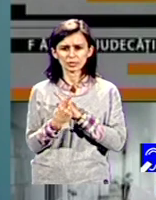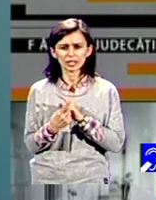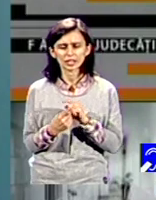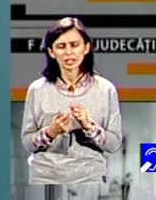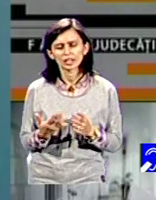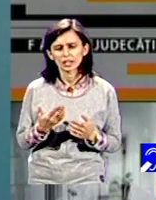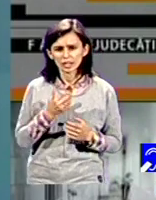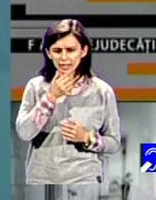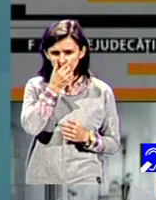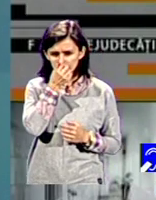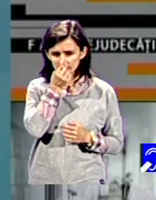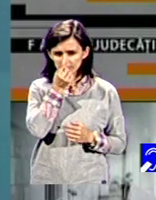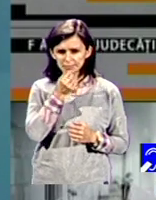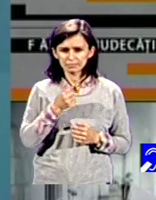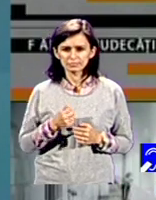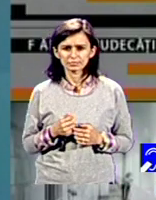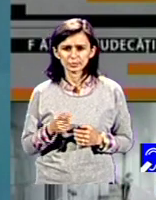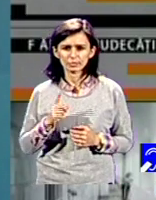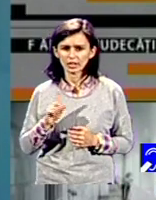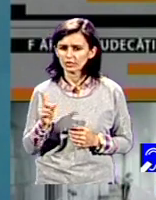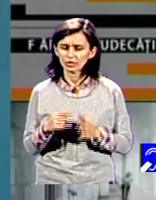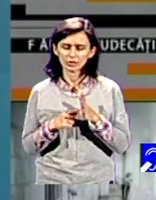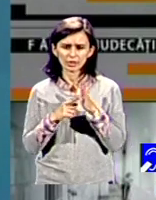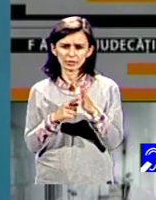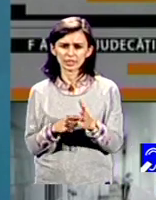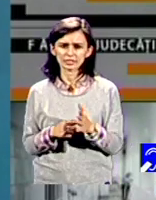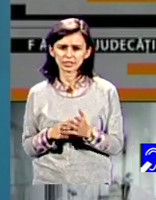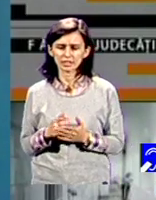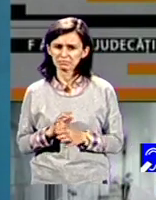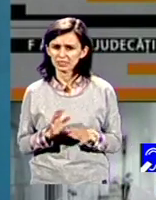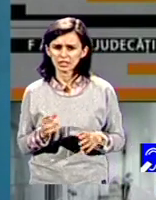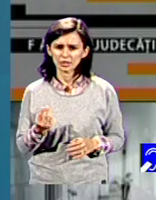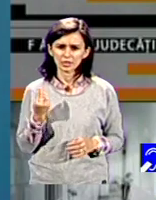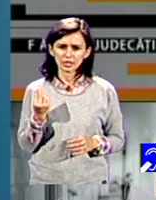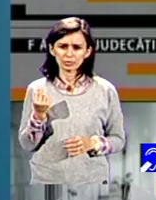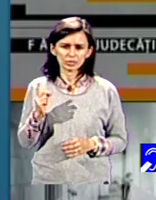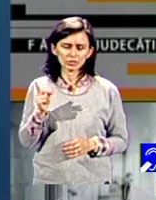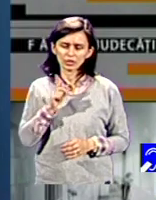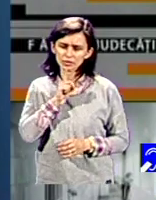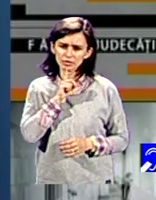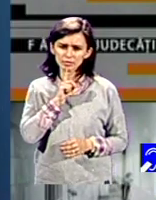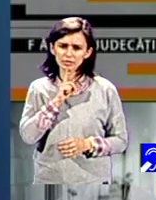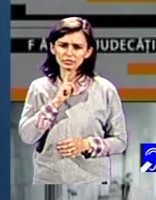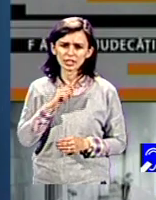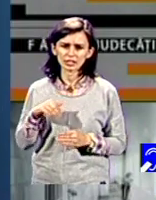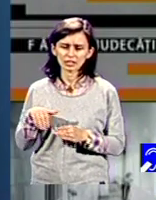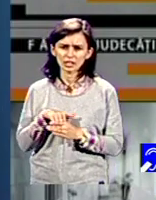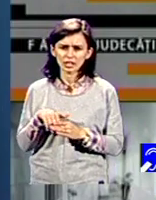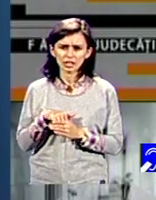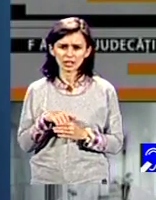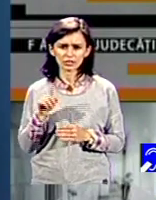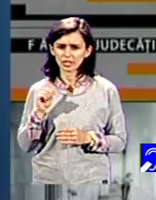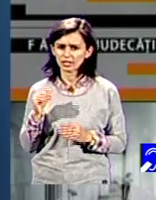dincolo de faptul că nu au adus nimic bun în această zonă nu au facilitat angajarea în au crescut sub nicio formă rata